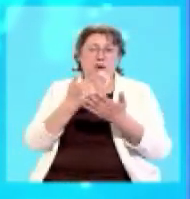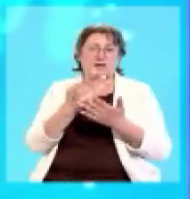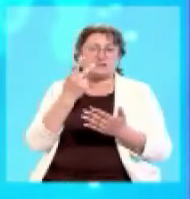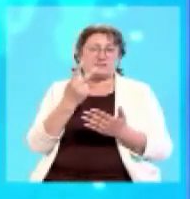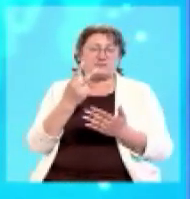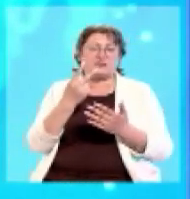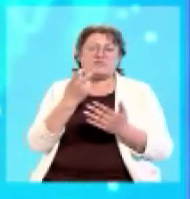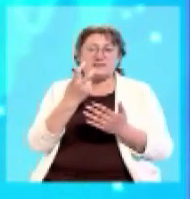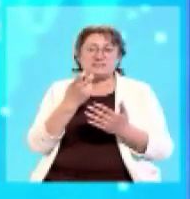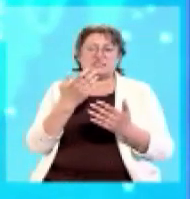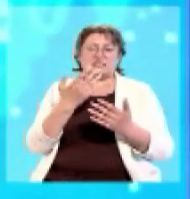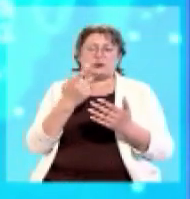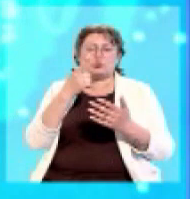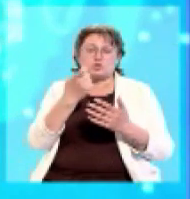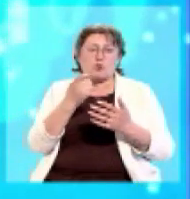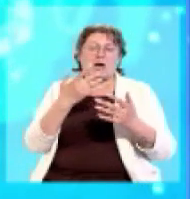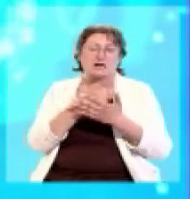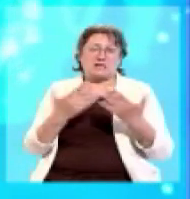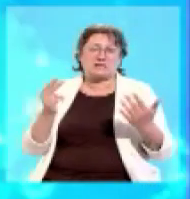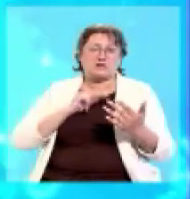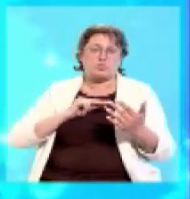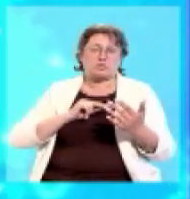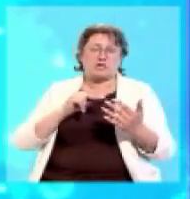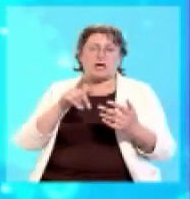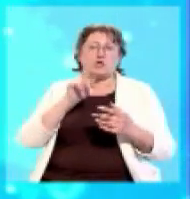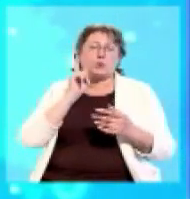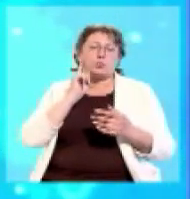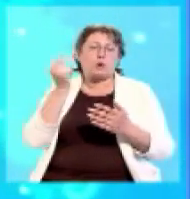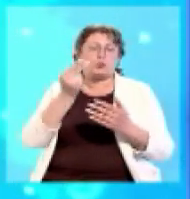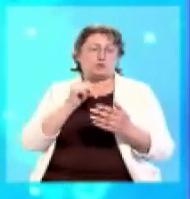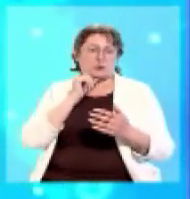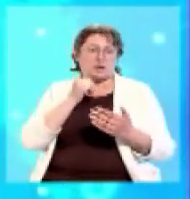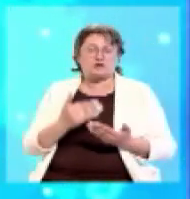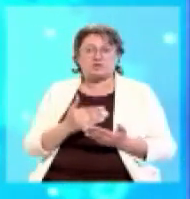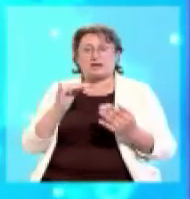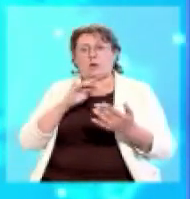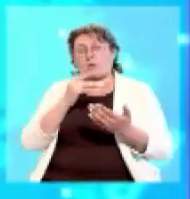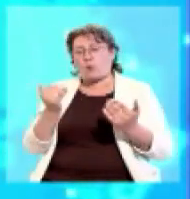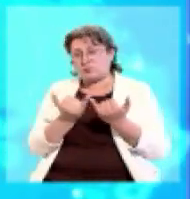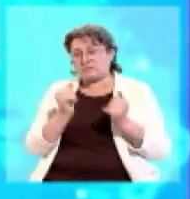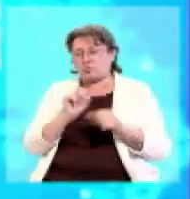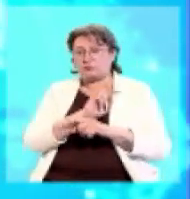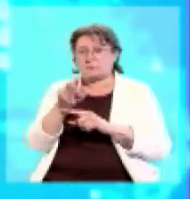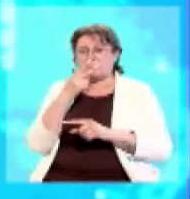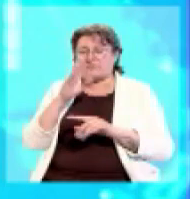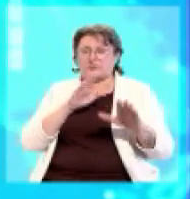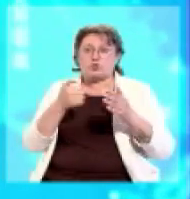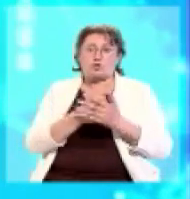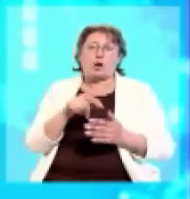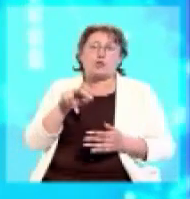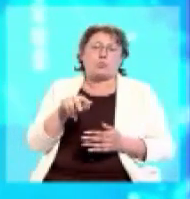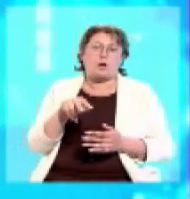более 100 различных работ. Авторами являются юные художники Кустанай. Жители и гости города могут посетить выставку до